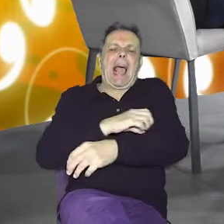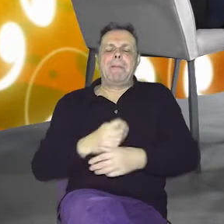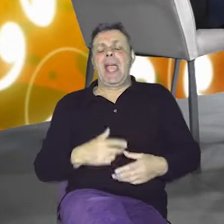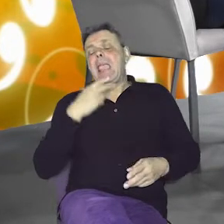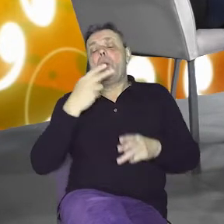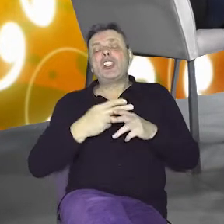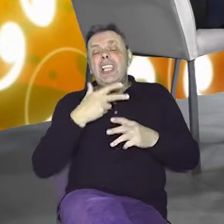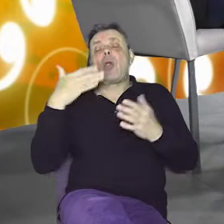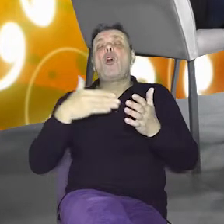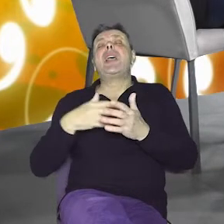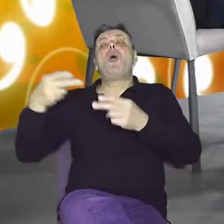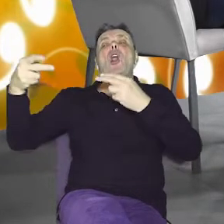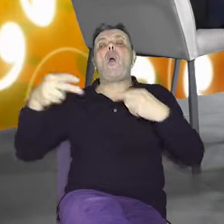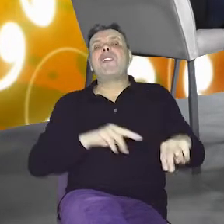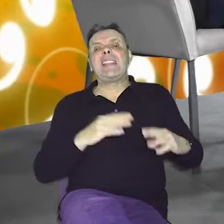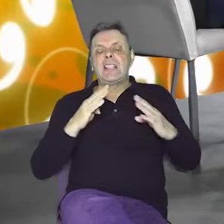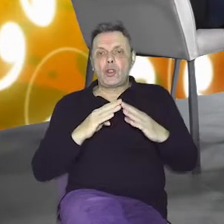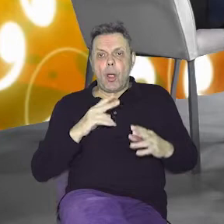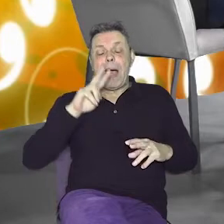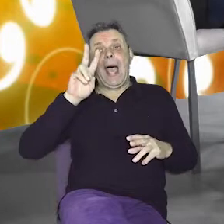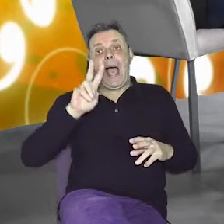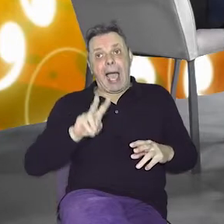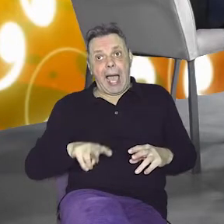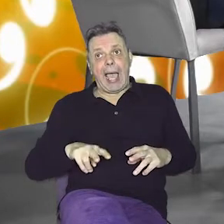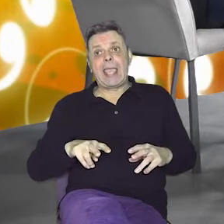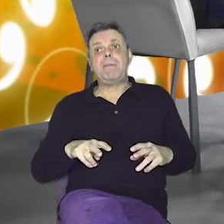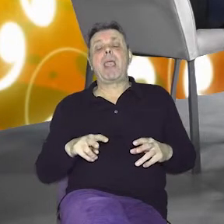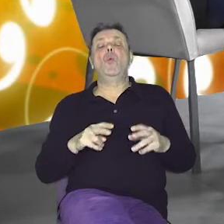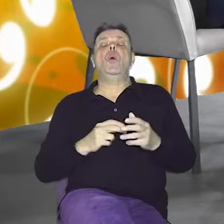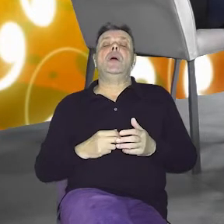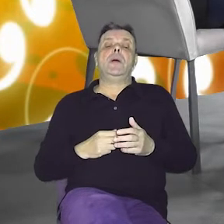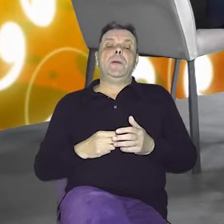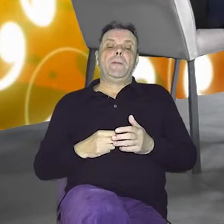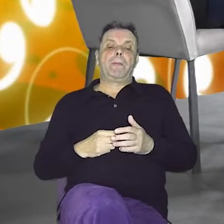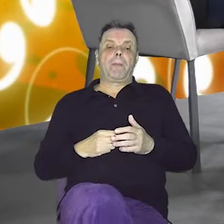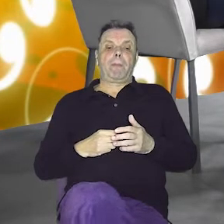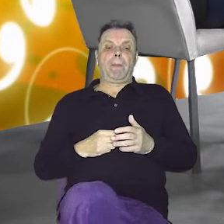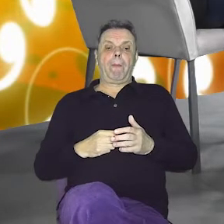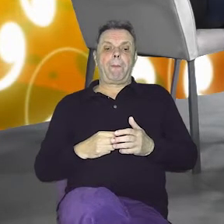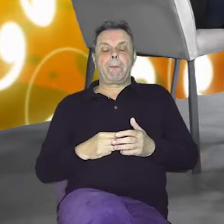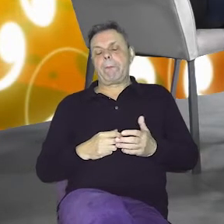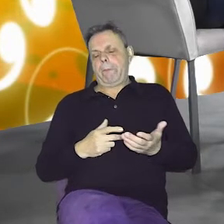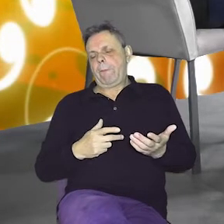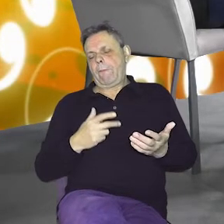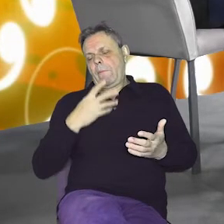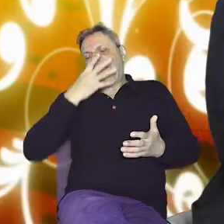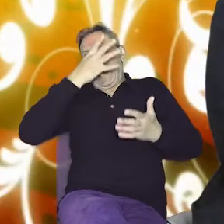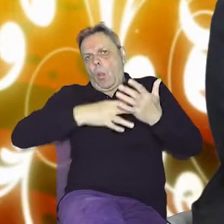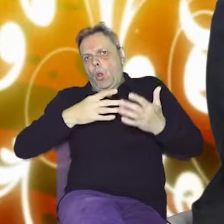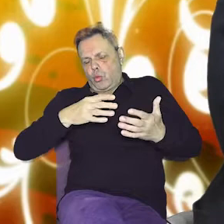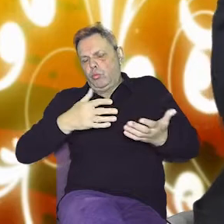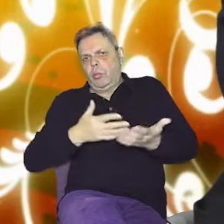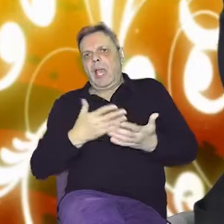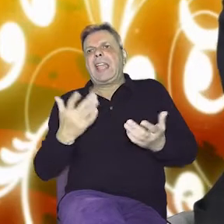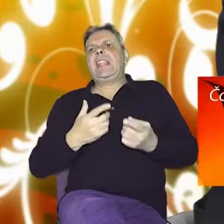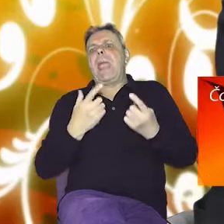koji trebaju se vratiti kući, a imaju opet indikaciju, a to postavlja ovoga liječnici u